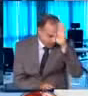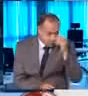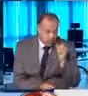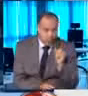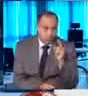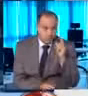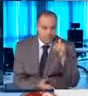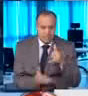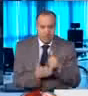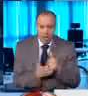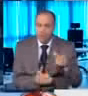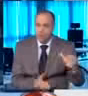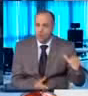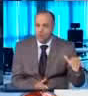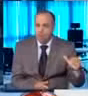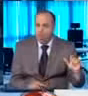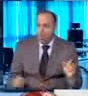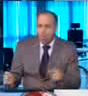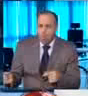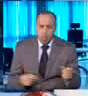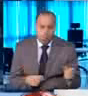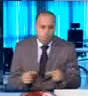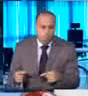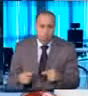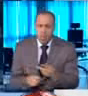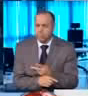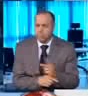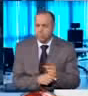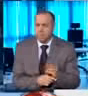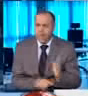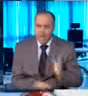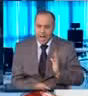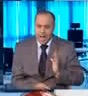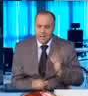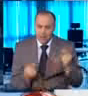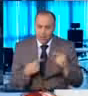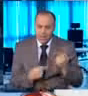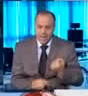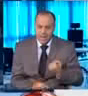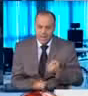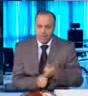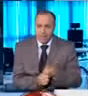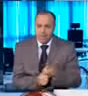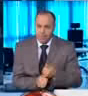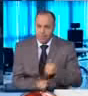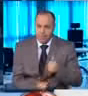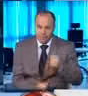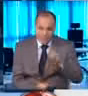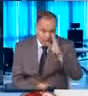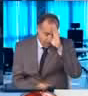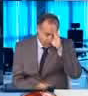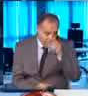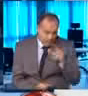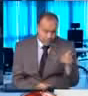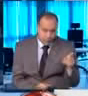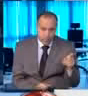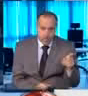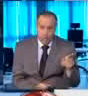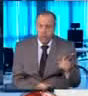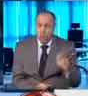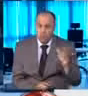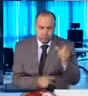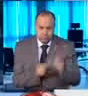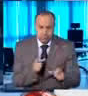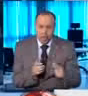استفاقت المدينة اليوم على وقع اشتباكات عنيفة بين قوات مكافحة الإرهاب التابعة للنظام العراقي وعناصر ما